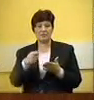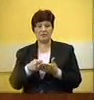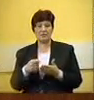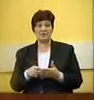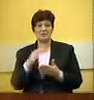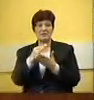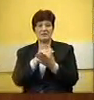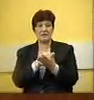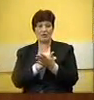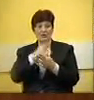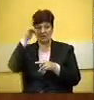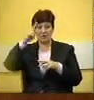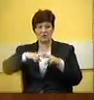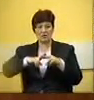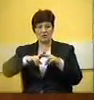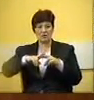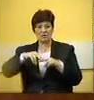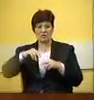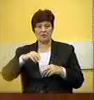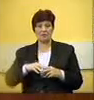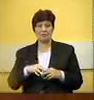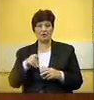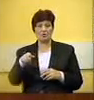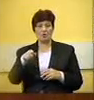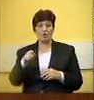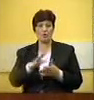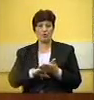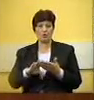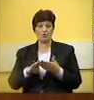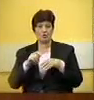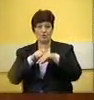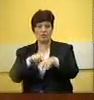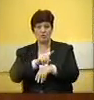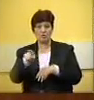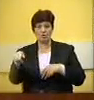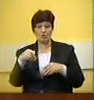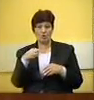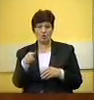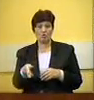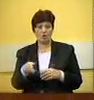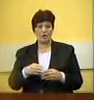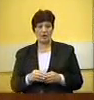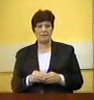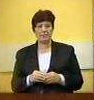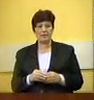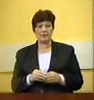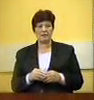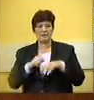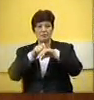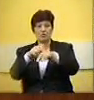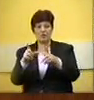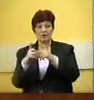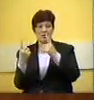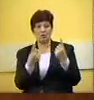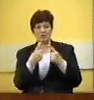legislativa, ja bih rekao, zakonska rešenja, onda je to prosto dovelo do toga da smo